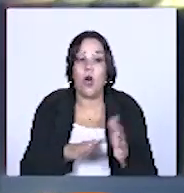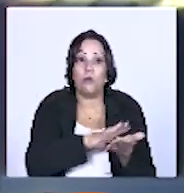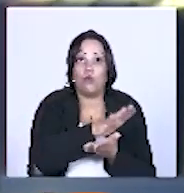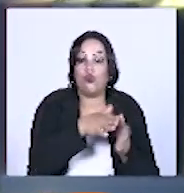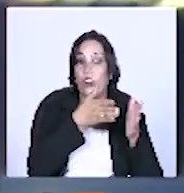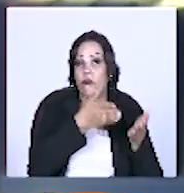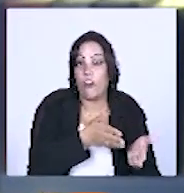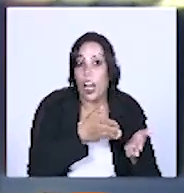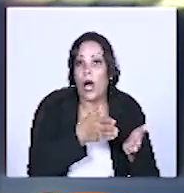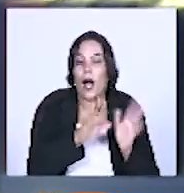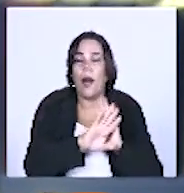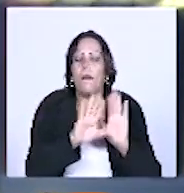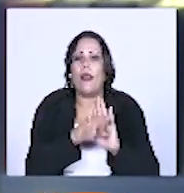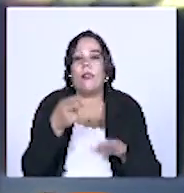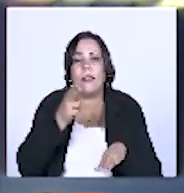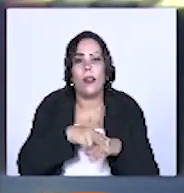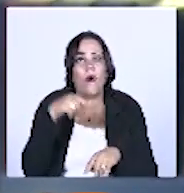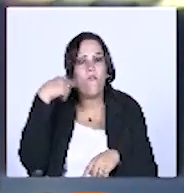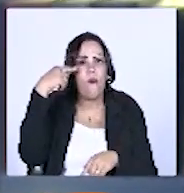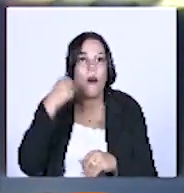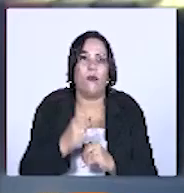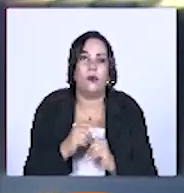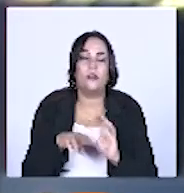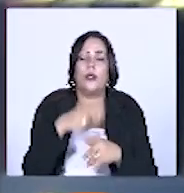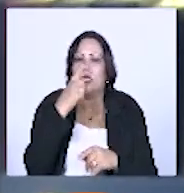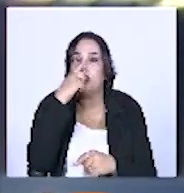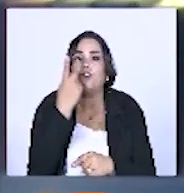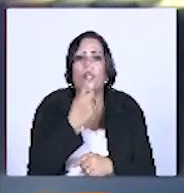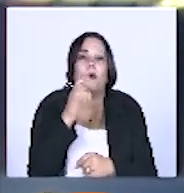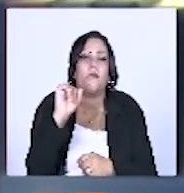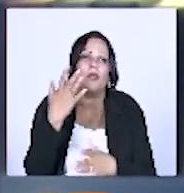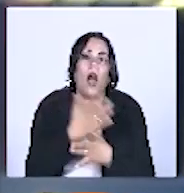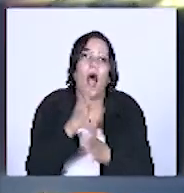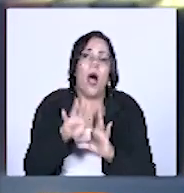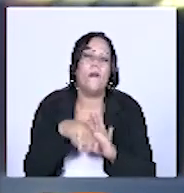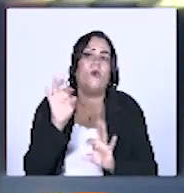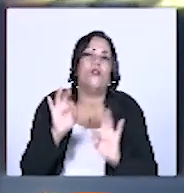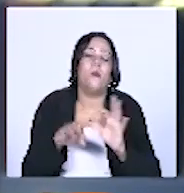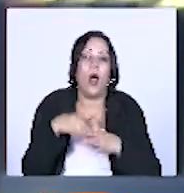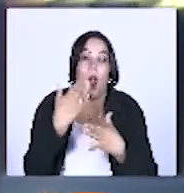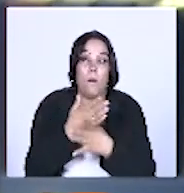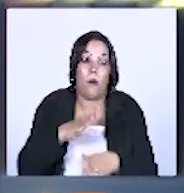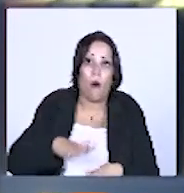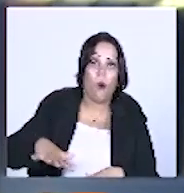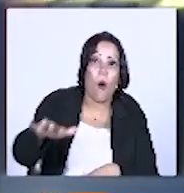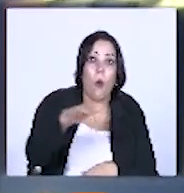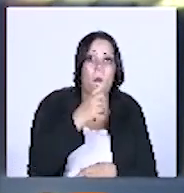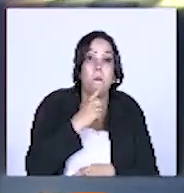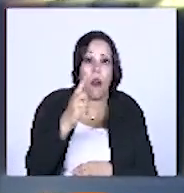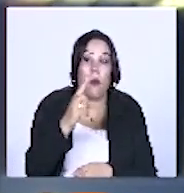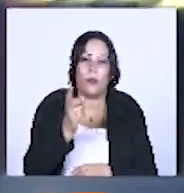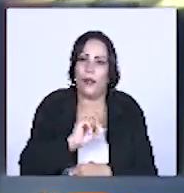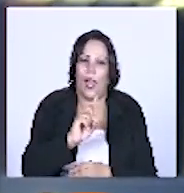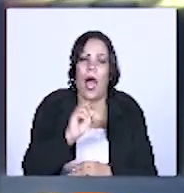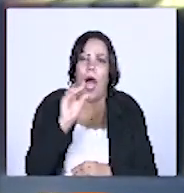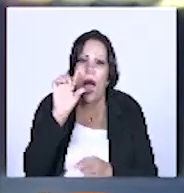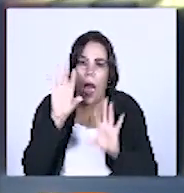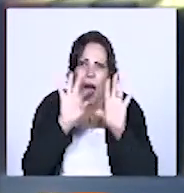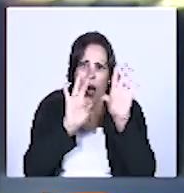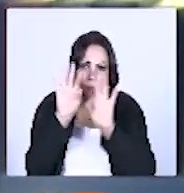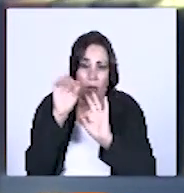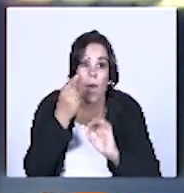هنعيد النظر فيها يعني ده طبيعي في تطبيق اي نظام جديد ان انت ما بتطبق على نطاق واسع مره واحده انت